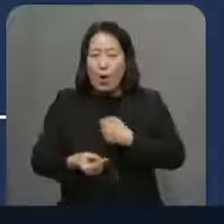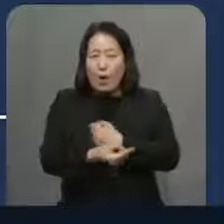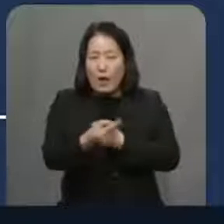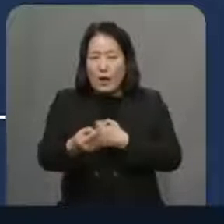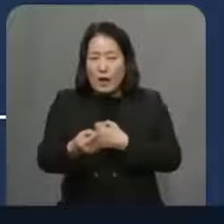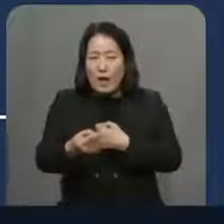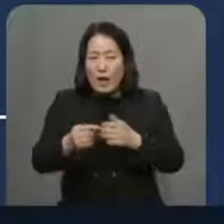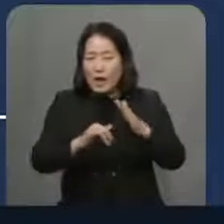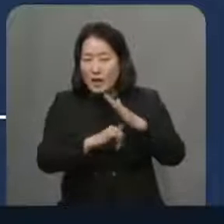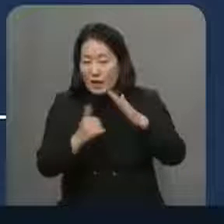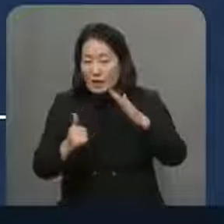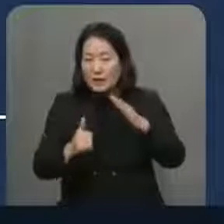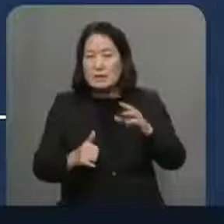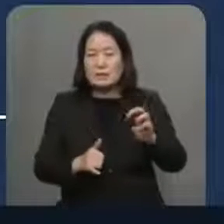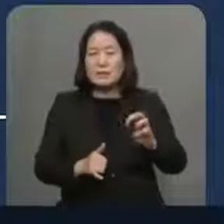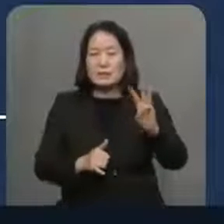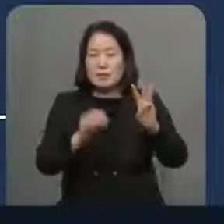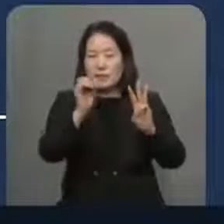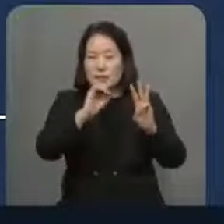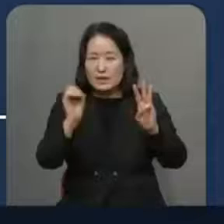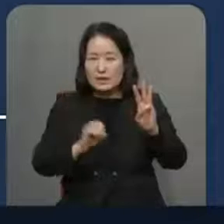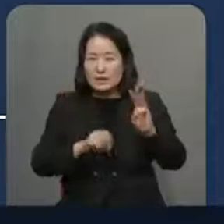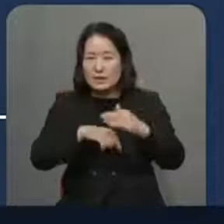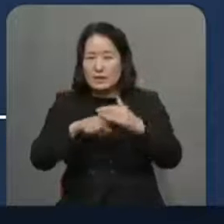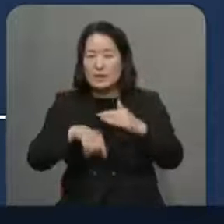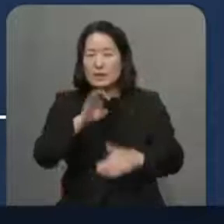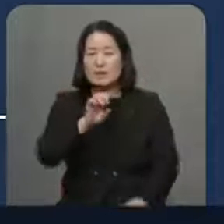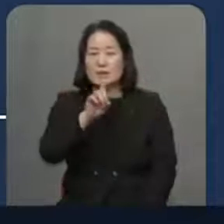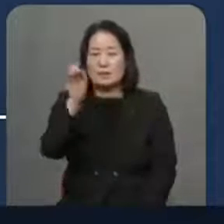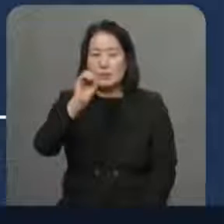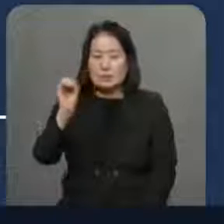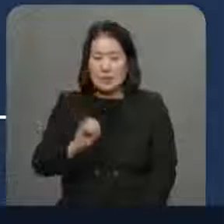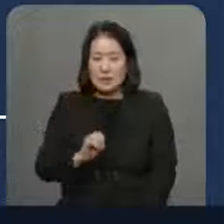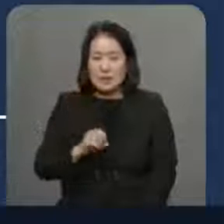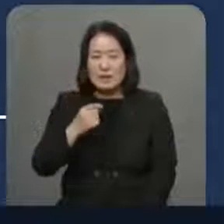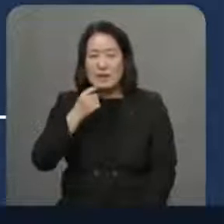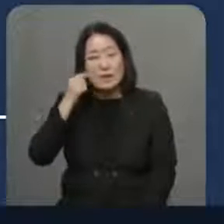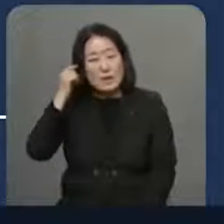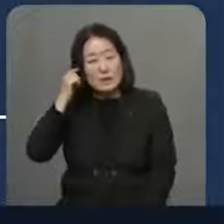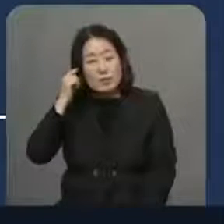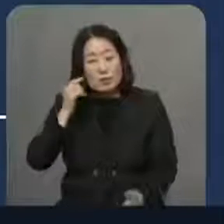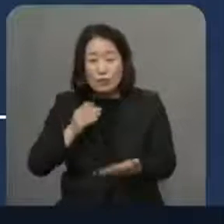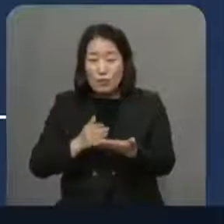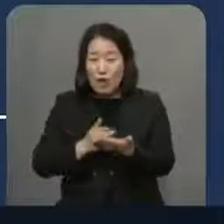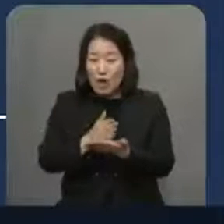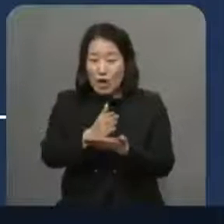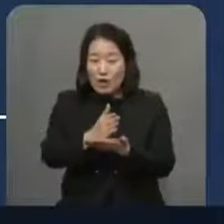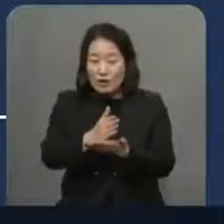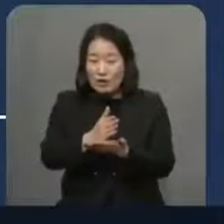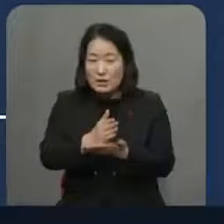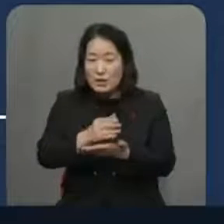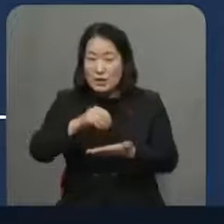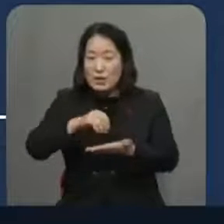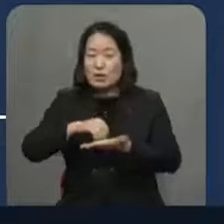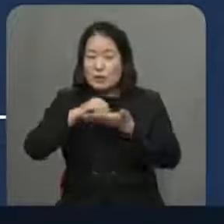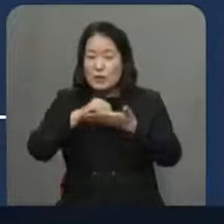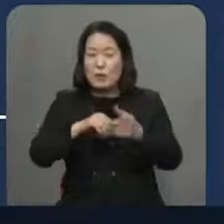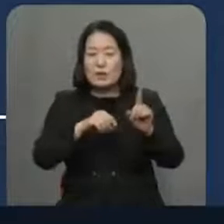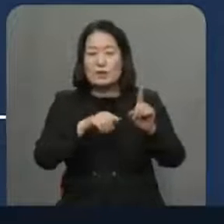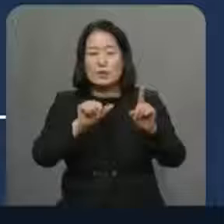33%, 내과는 41%에 그쳤습니다. 반면 이비인후과는 정원보다 지원자가 1.5배